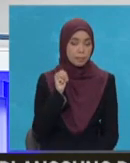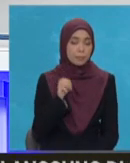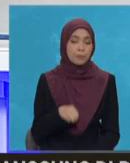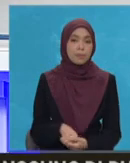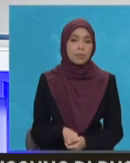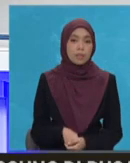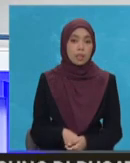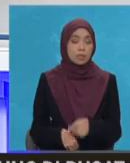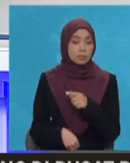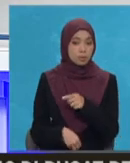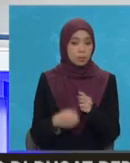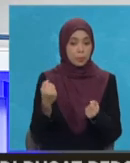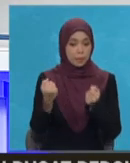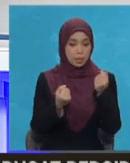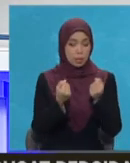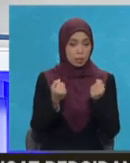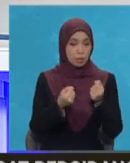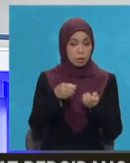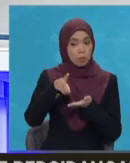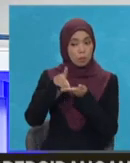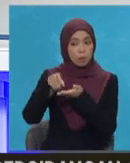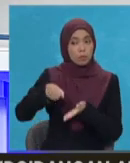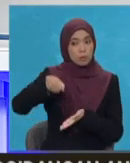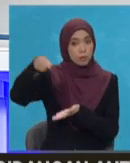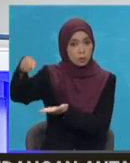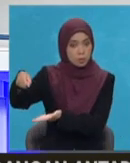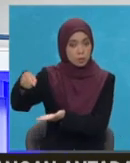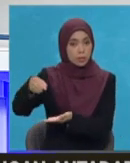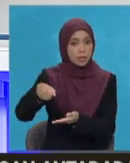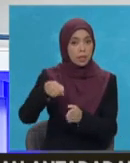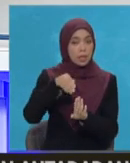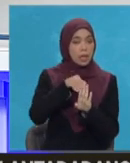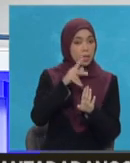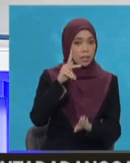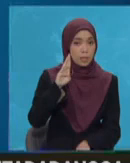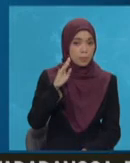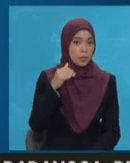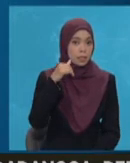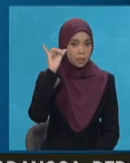secara Pandu lalu itu diadakan di voice tenaga daerah Blade kemarin